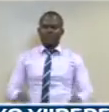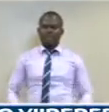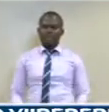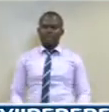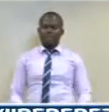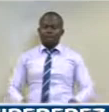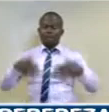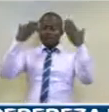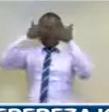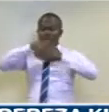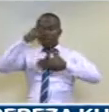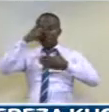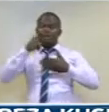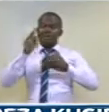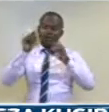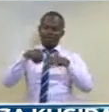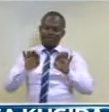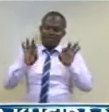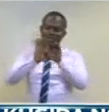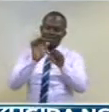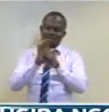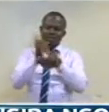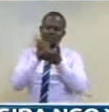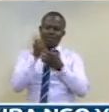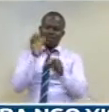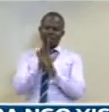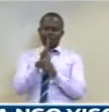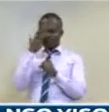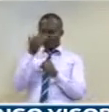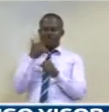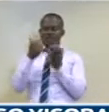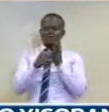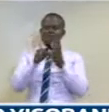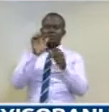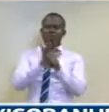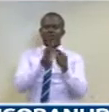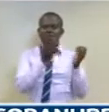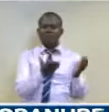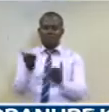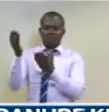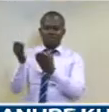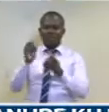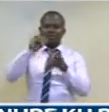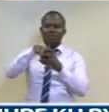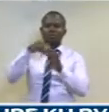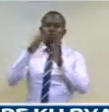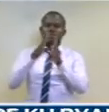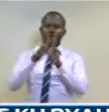waje ukenewe cyane watugiriye n'akamaro kuko hari nk'ibibazo byajyaga byakirirwa mu